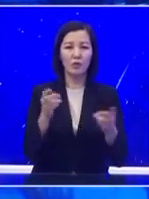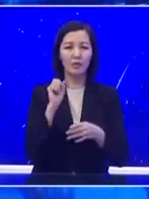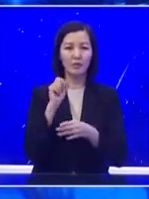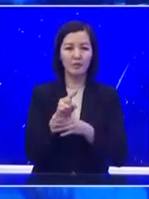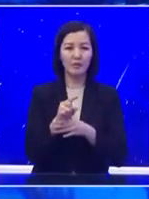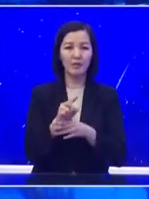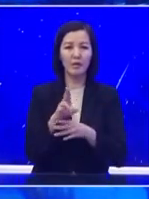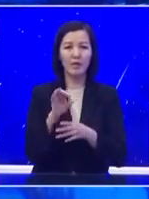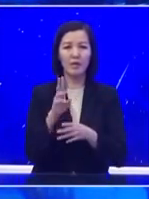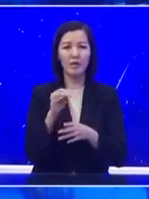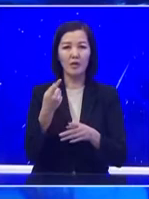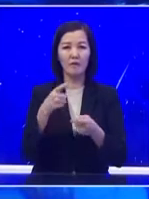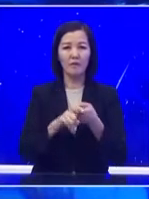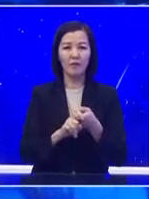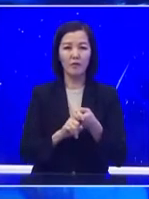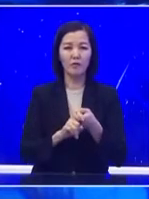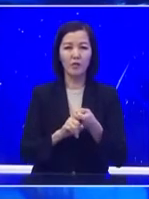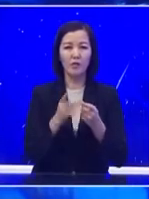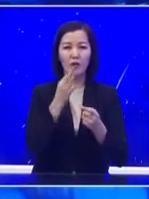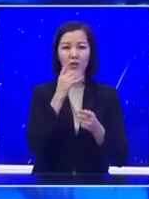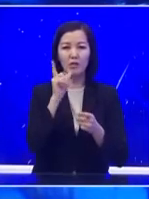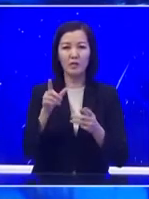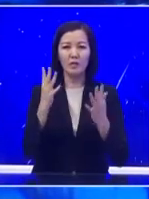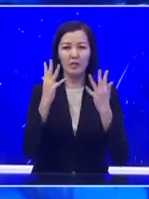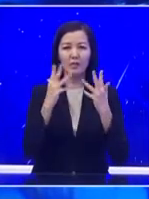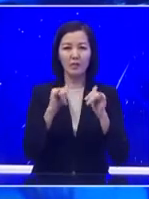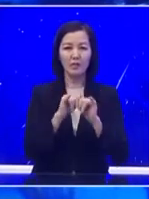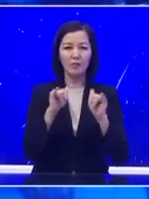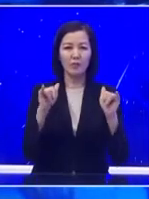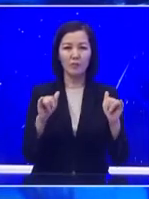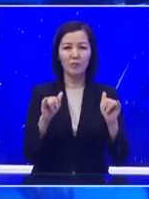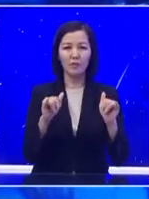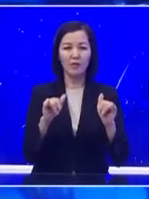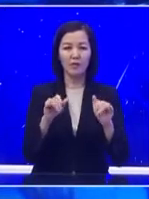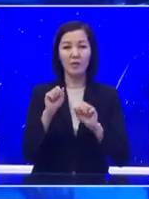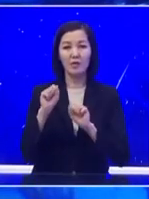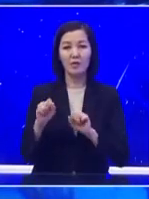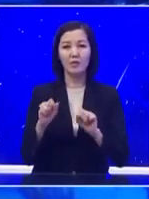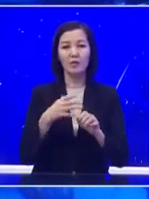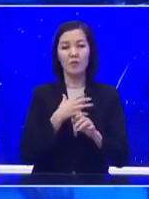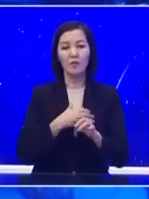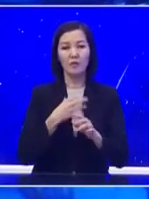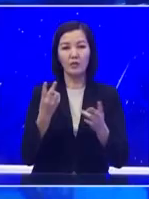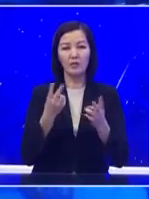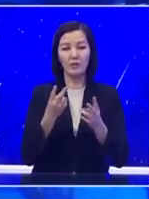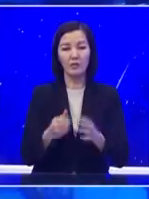Себебі коронавирустан көз жұмған шетелдіктер саны күн сайын өсіп барады. Сақтансаң,